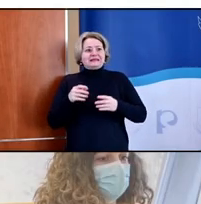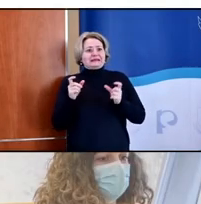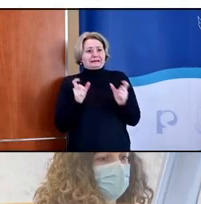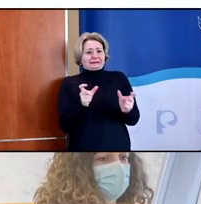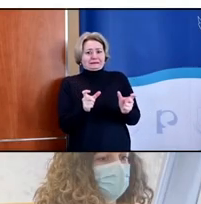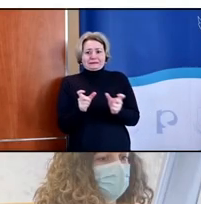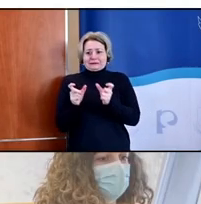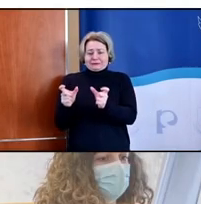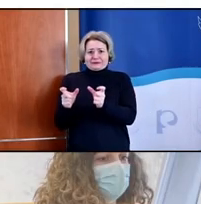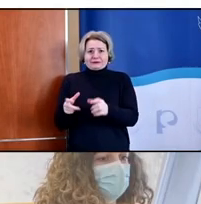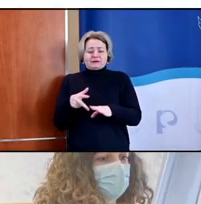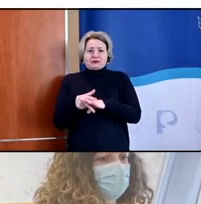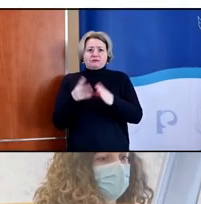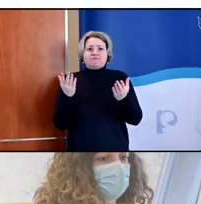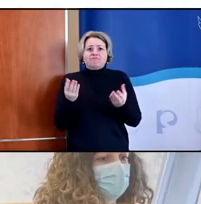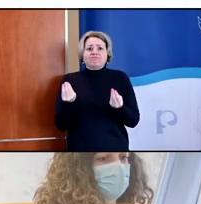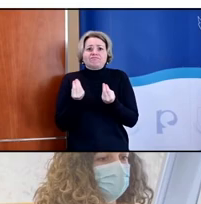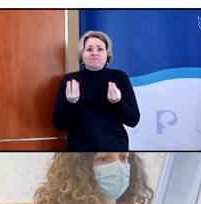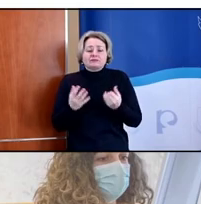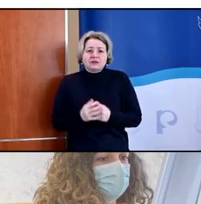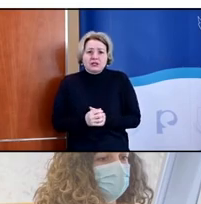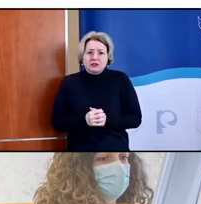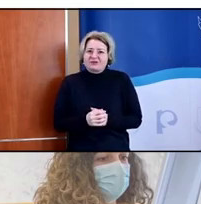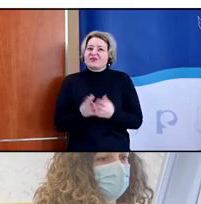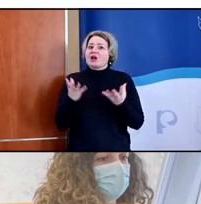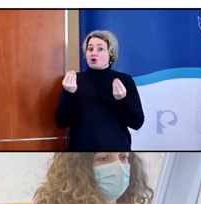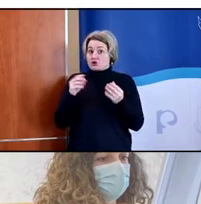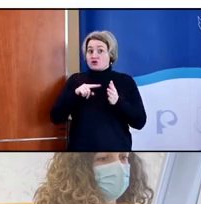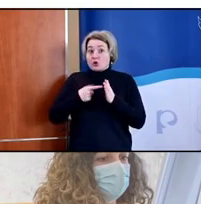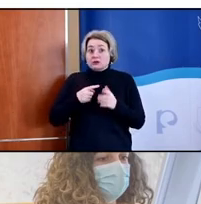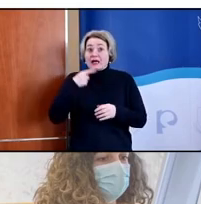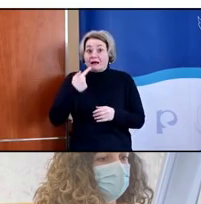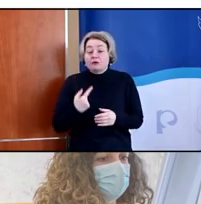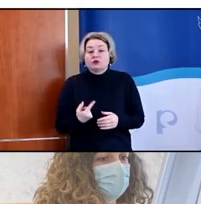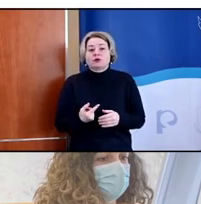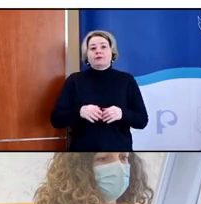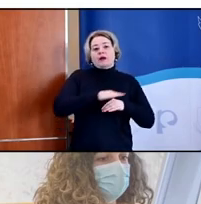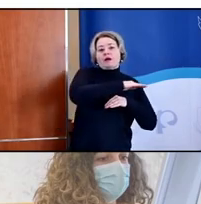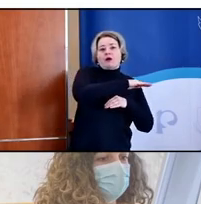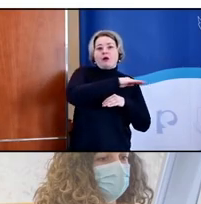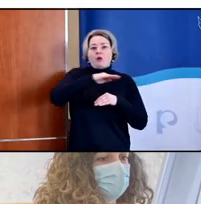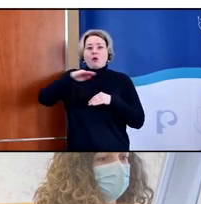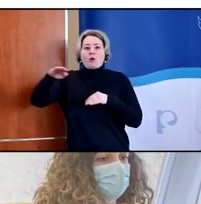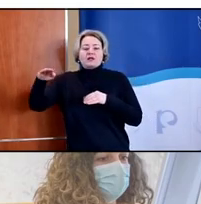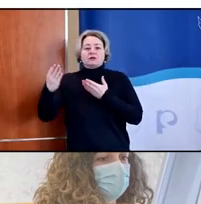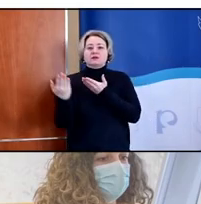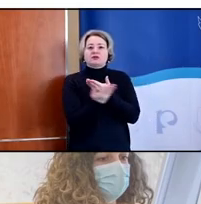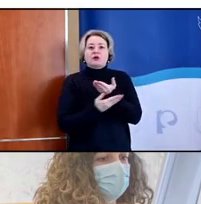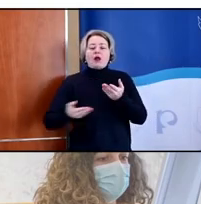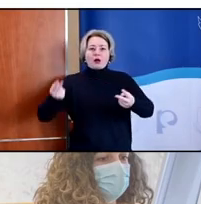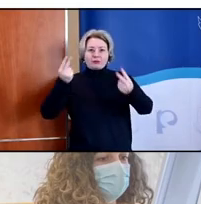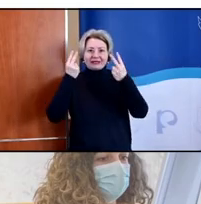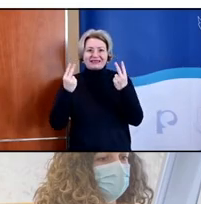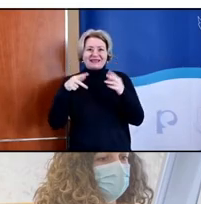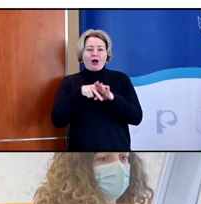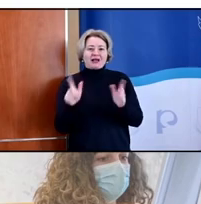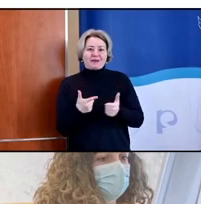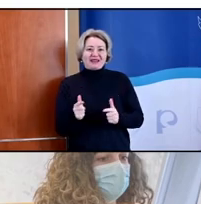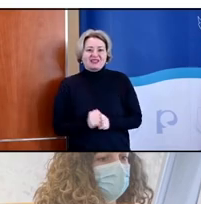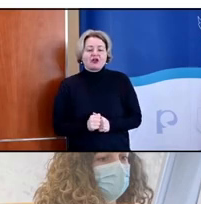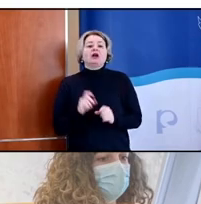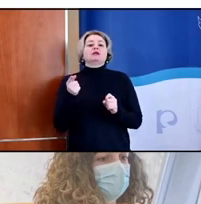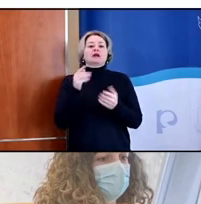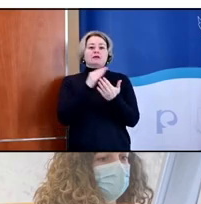azért azt is be kell hogy valljam hogy sokszor van az hogy noha elmondjuk hogy ez egy horizontális alapérték sokszor van hogy egy adott program